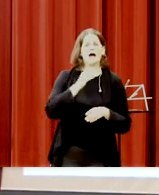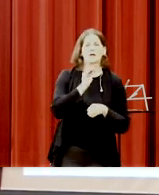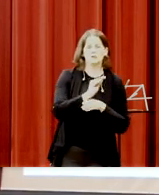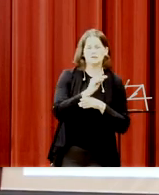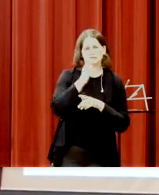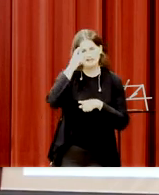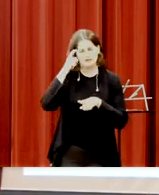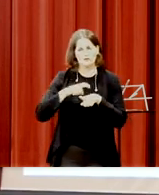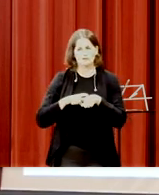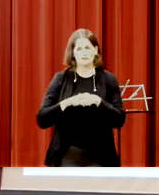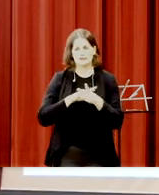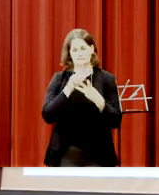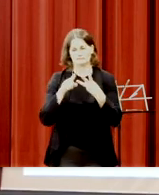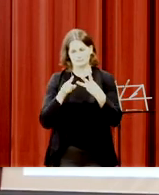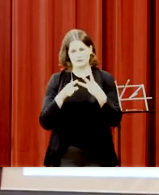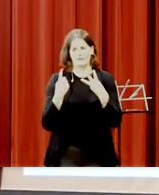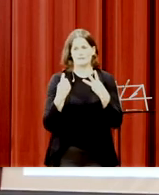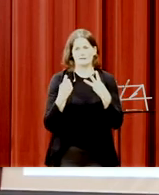Sí.